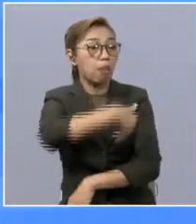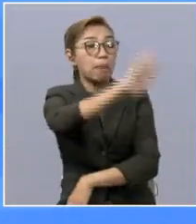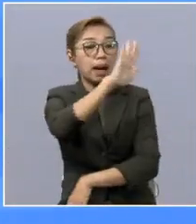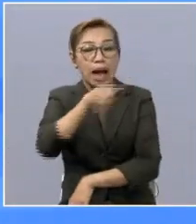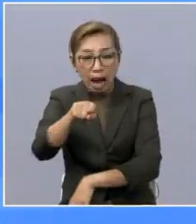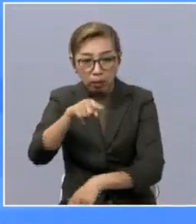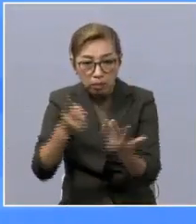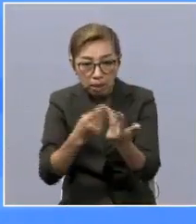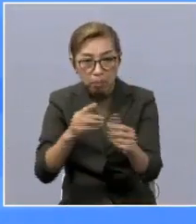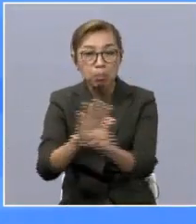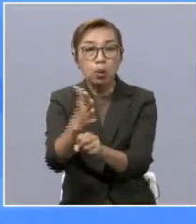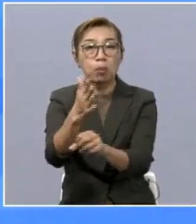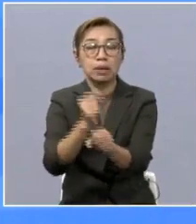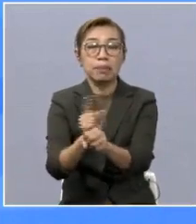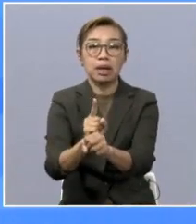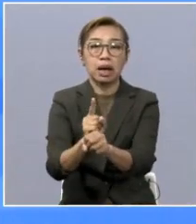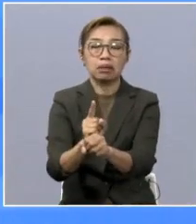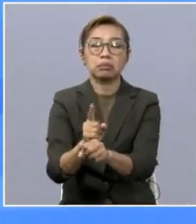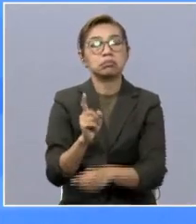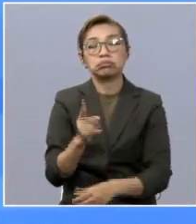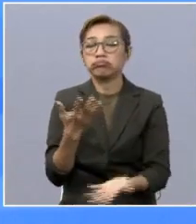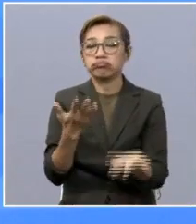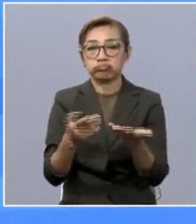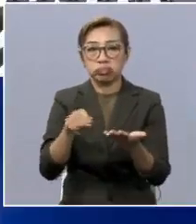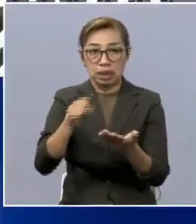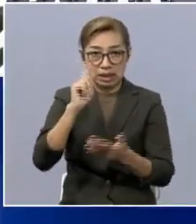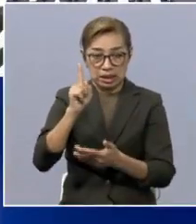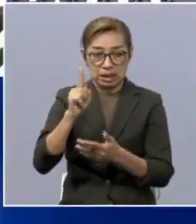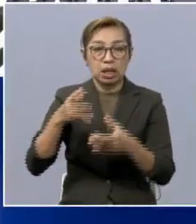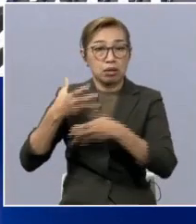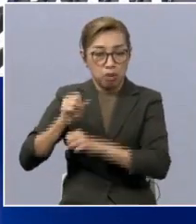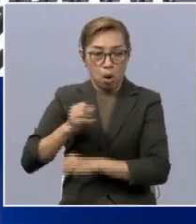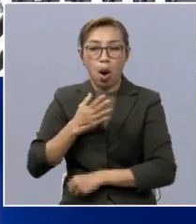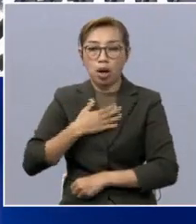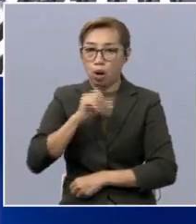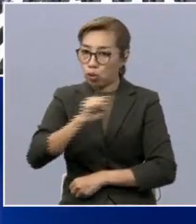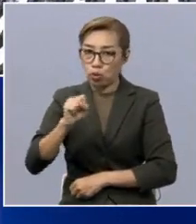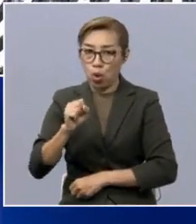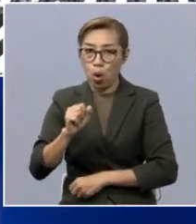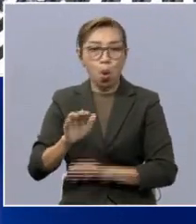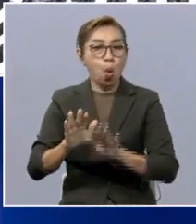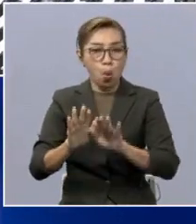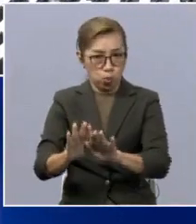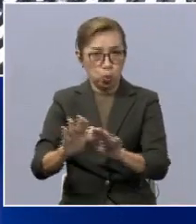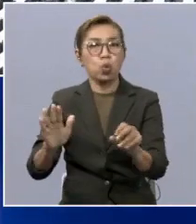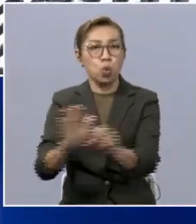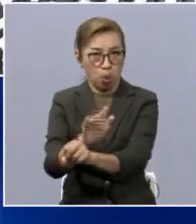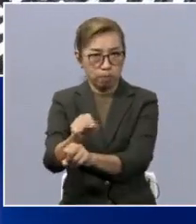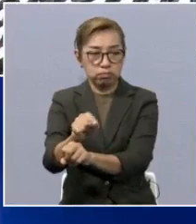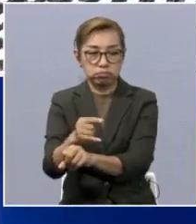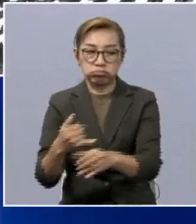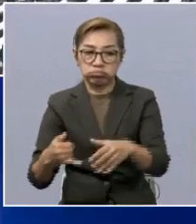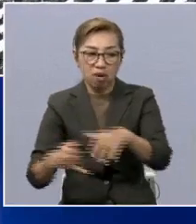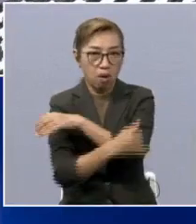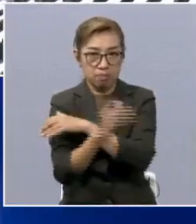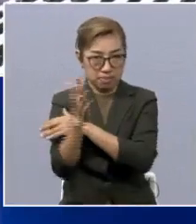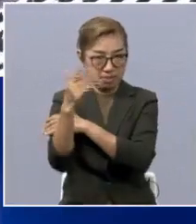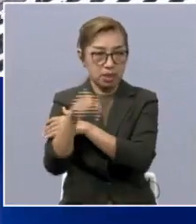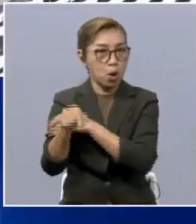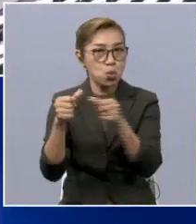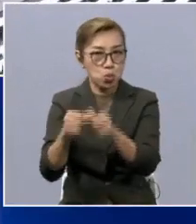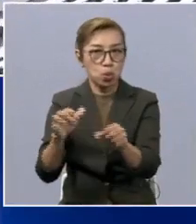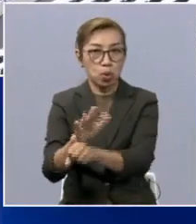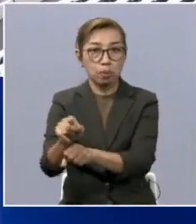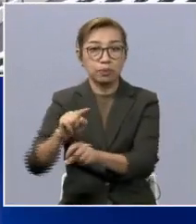ล้วโดยในมุมของพรรคประชาธิปัตย์เองเนี่ยประกาศพร้อมนะครับว่ายังไงก็เป็นองค์ประชุมแล้วเมื่อ11กุมภาพันธ์